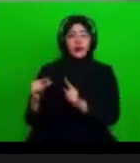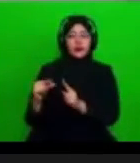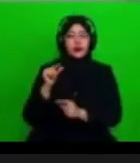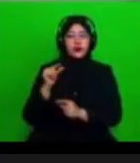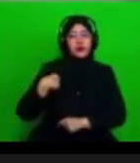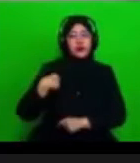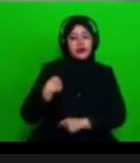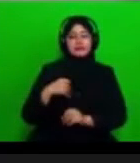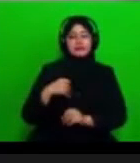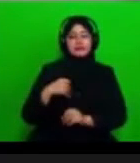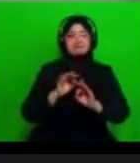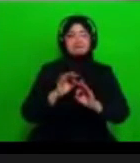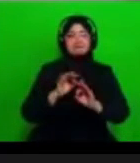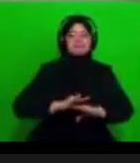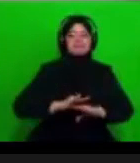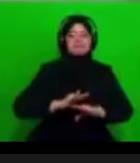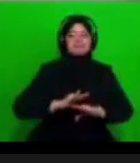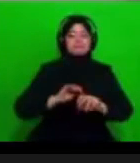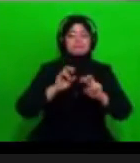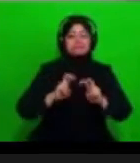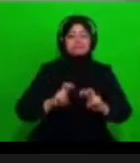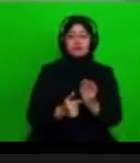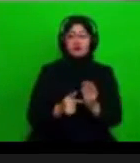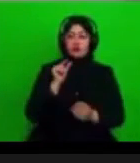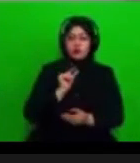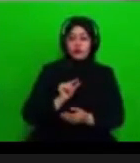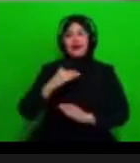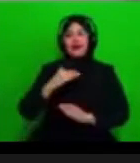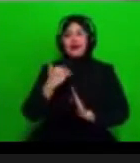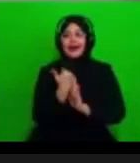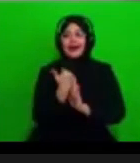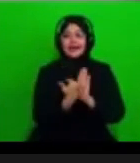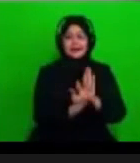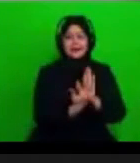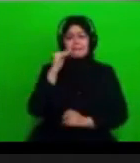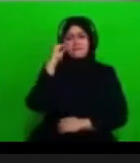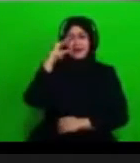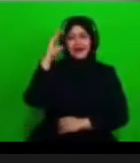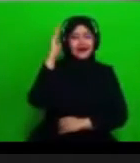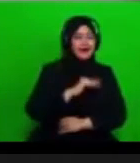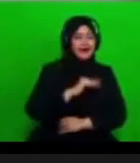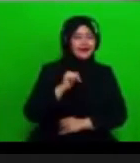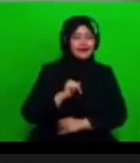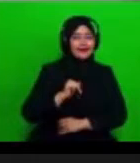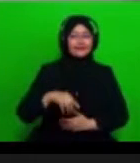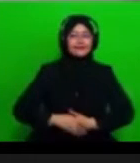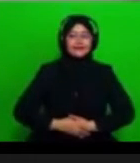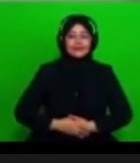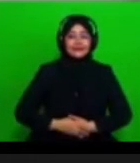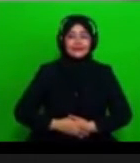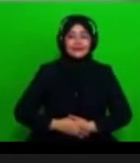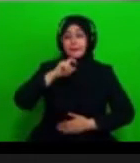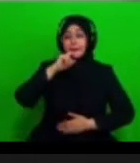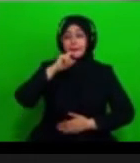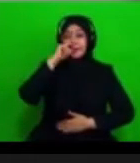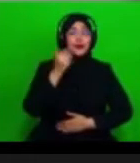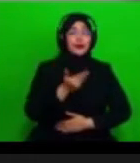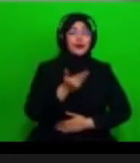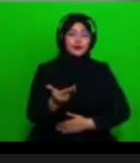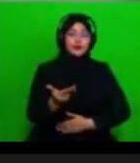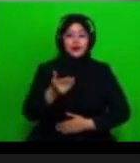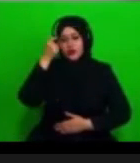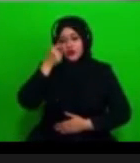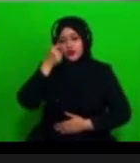Persatuan Kemendikbudristek atas terselenggaranya acara pada pagi hari ini. Bapak Ibu hadirin yang saya